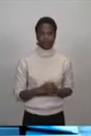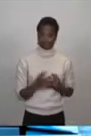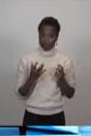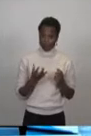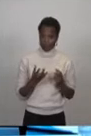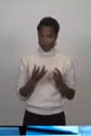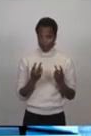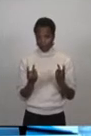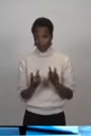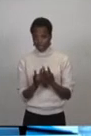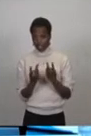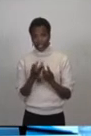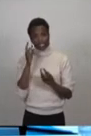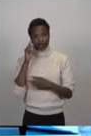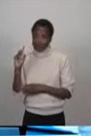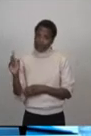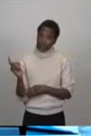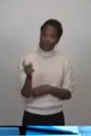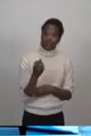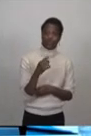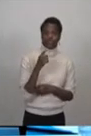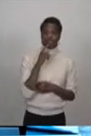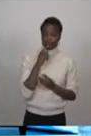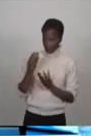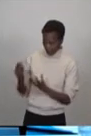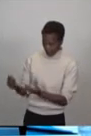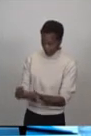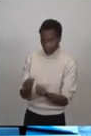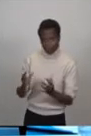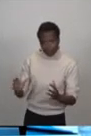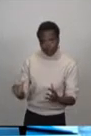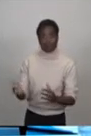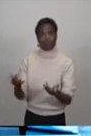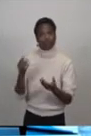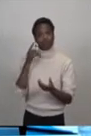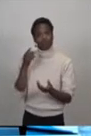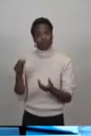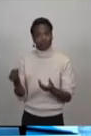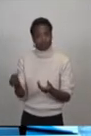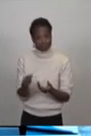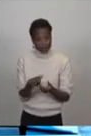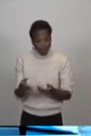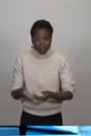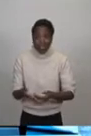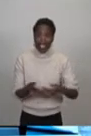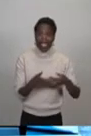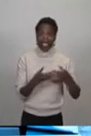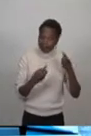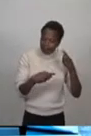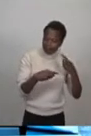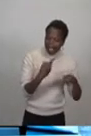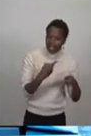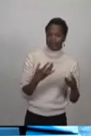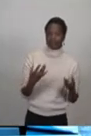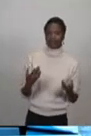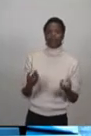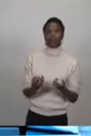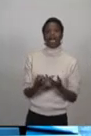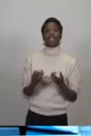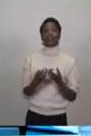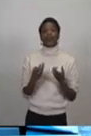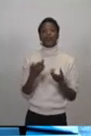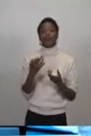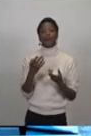tous, encourager nos habitantes et nos habitants, petits et grands, à remettre les mains dans la terre, réapprendre à faire pousser des légumes,